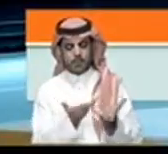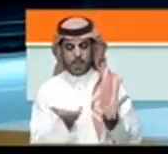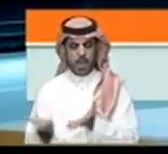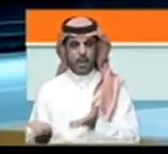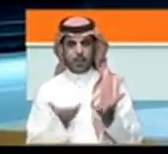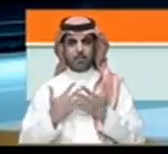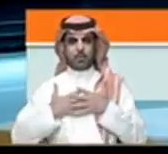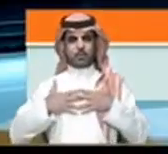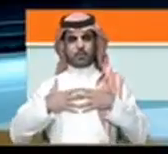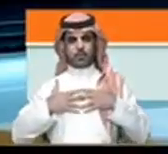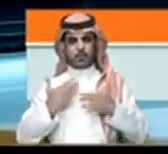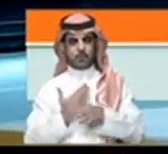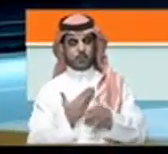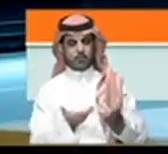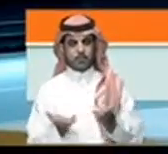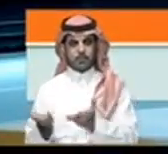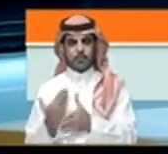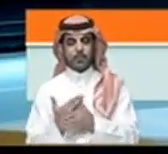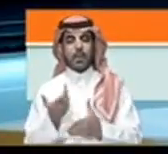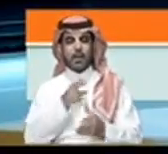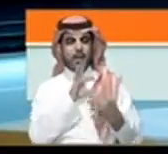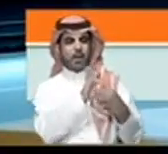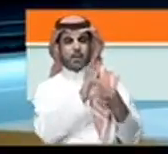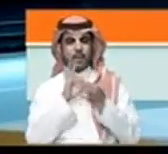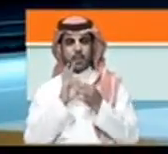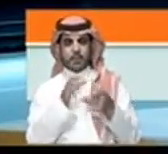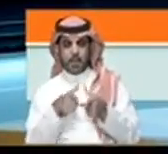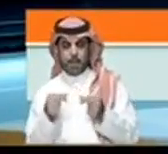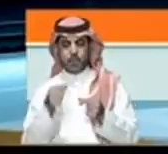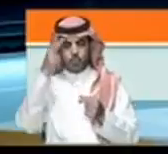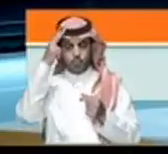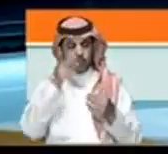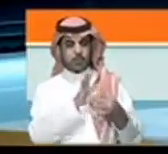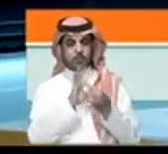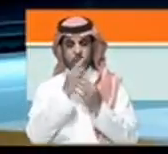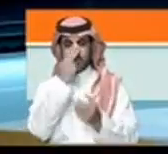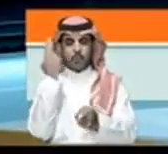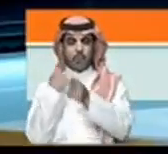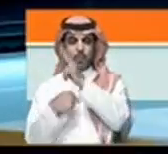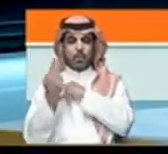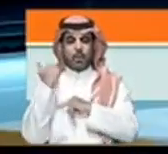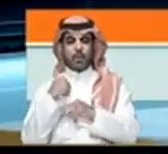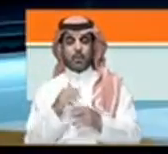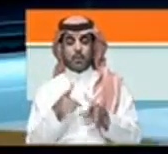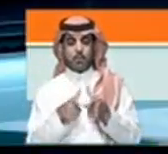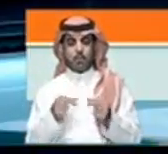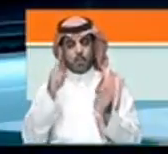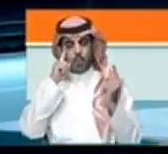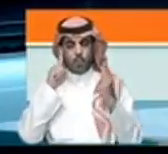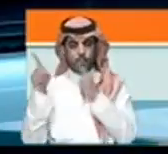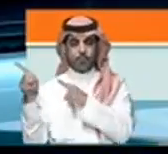والترحيب مؤكدا ان العلاقه بين المملكه واليابان تاريخيه وتعد اليابان دوله